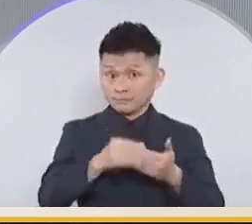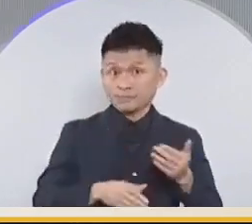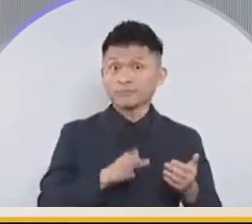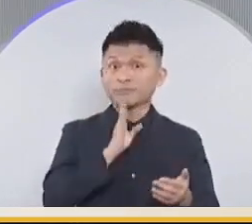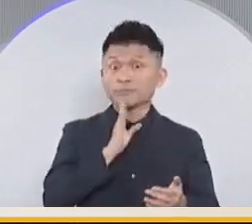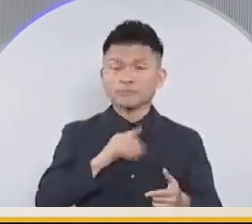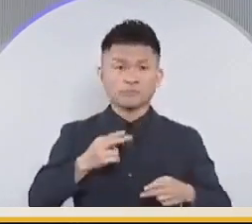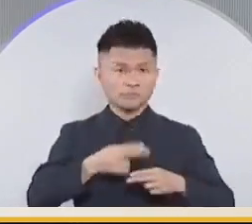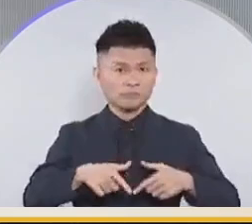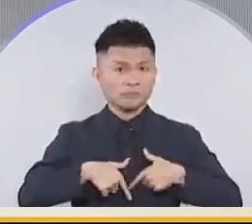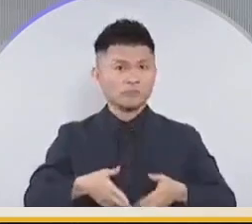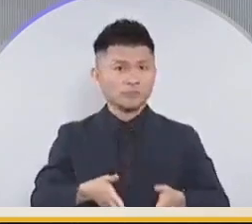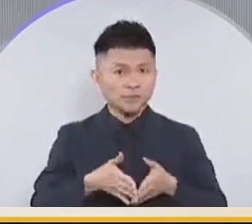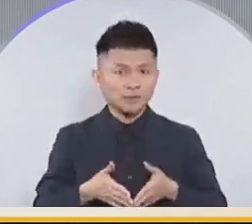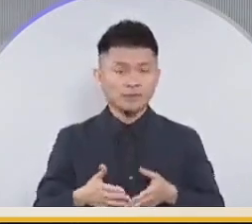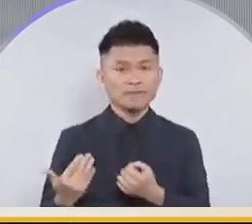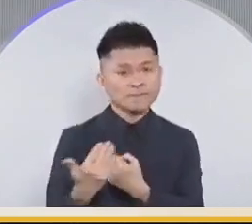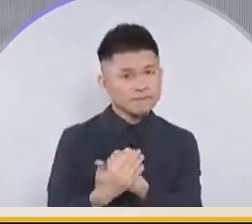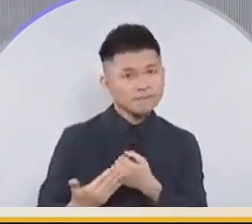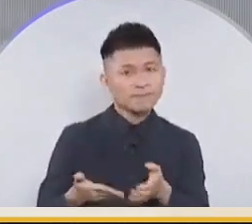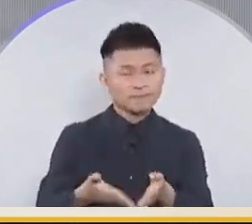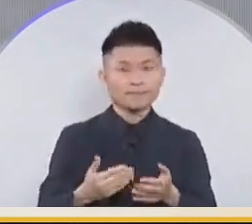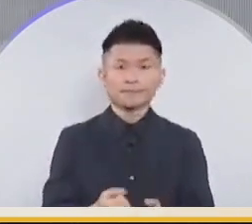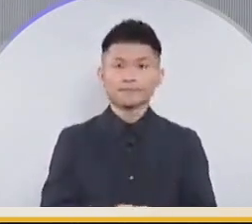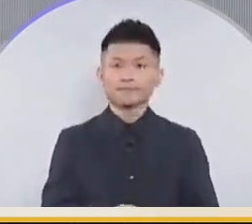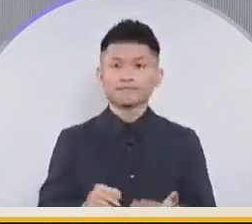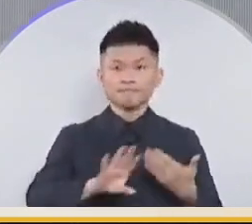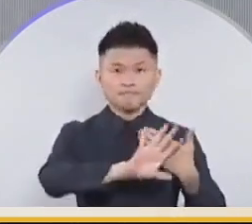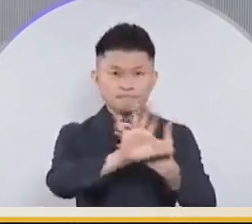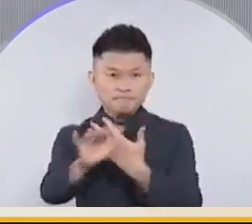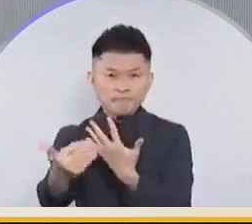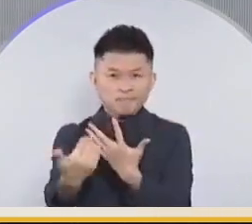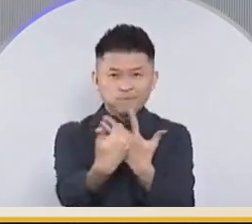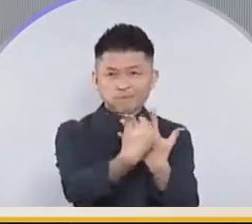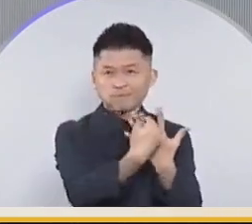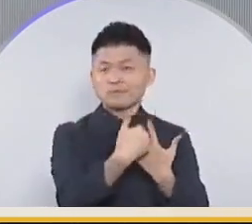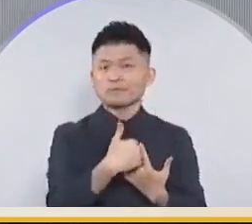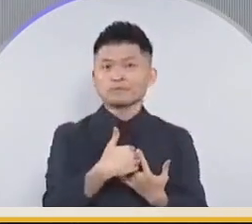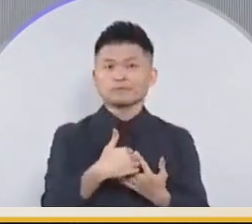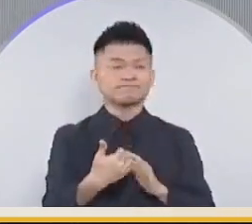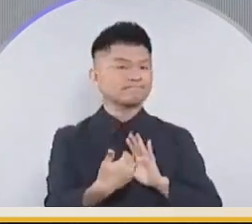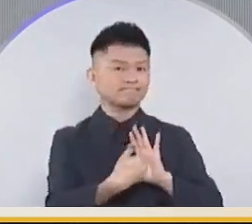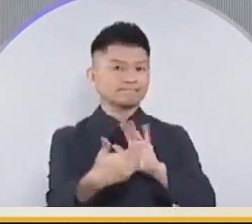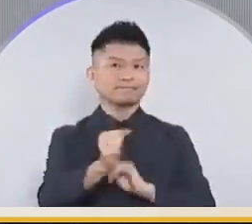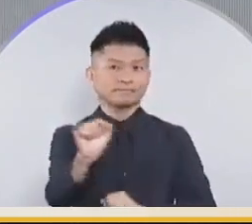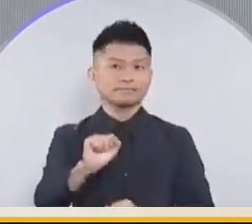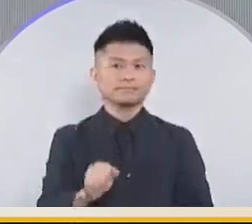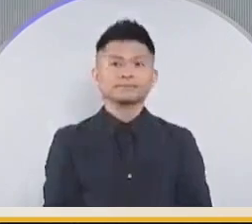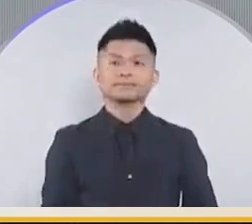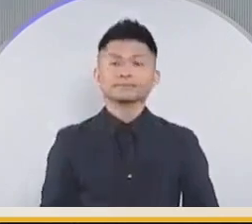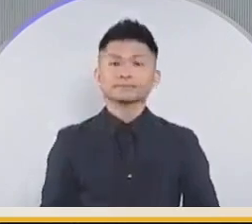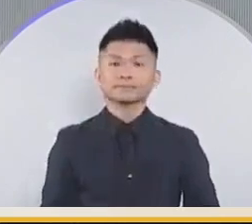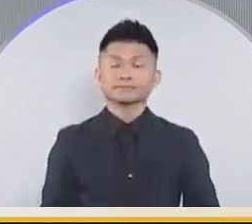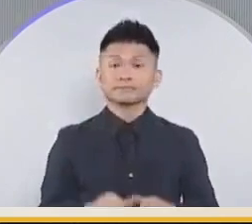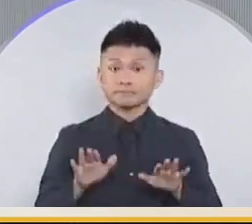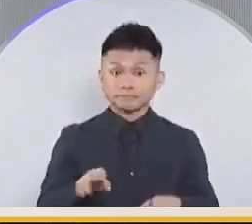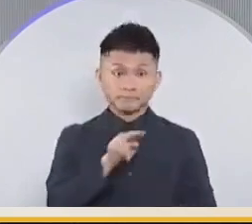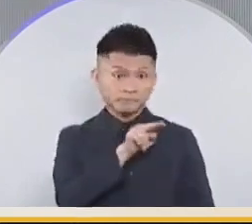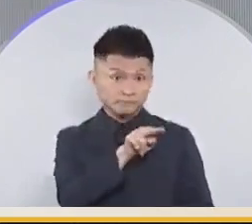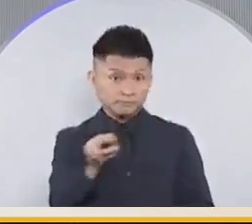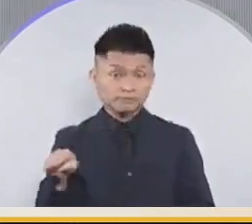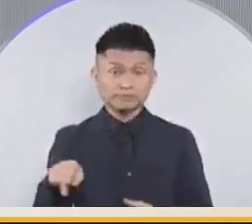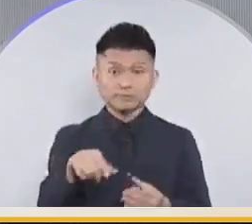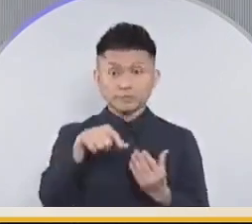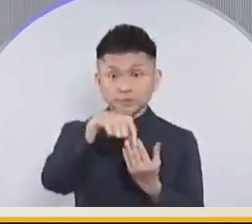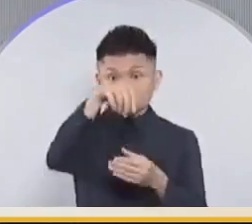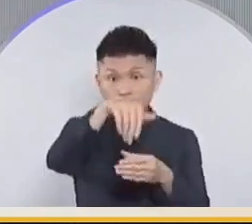我们要有信心，要保护，绝对不允许这样一个挑衅。今天我们也看到，在选举的